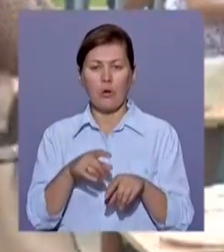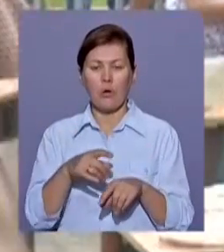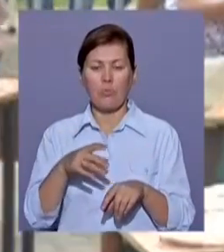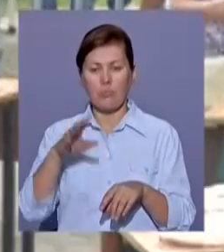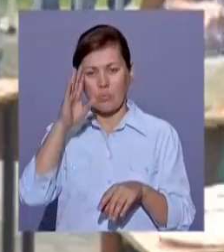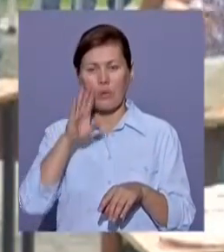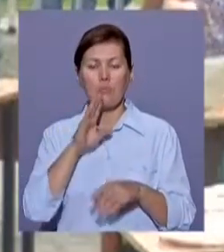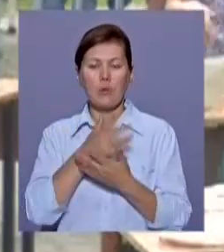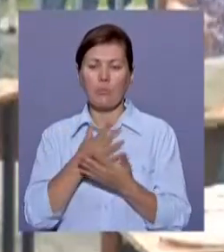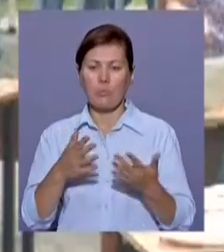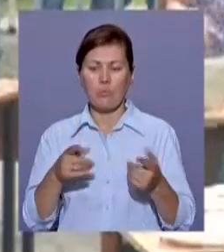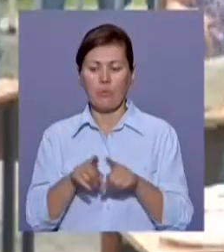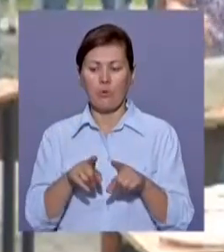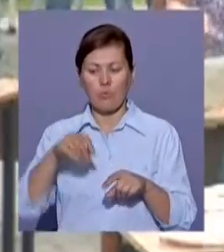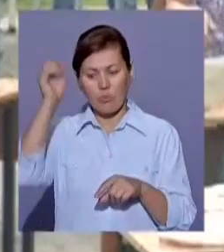қызға